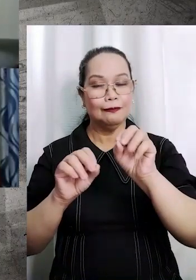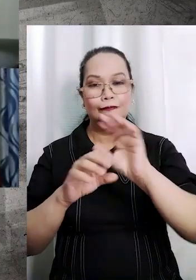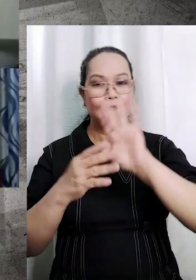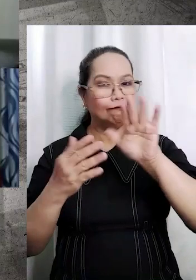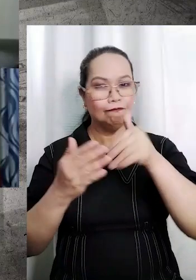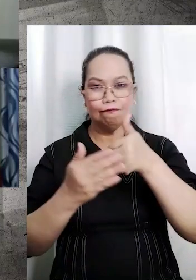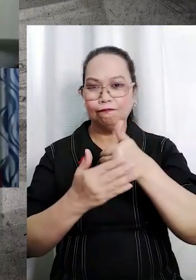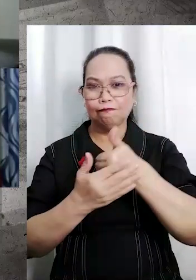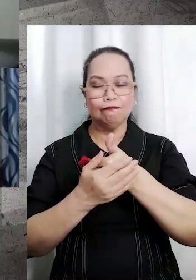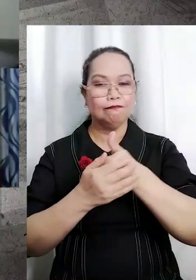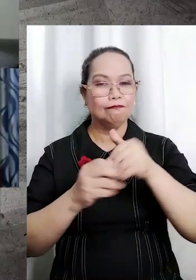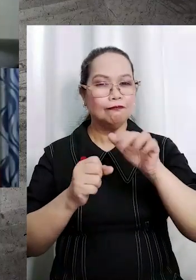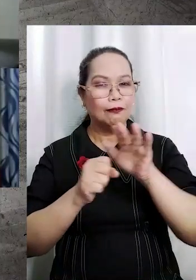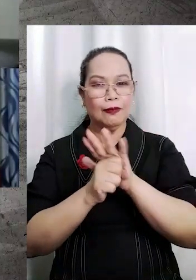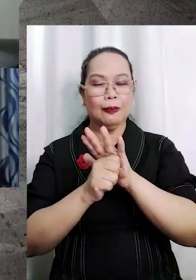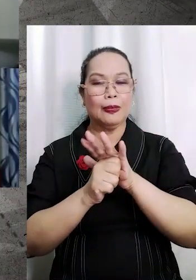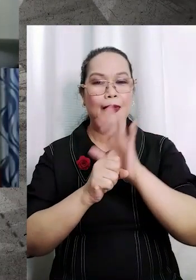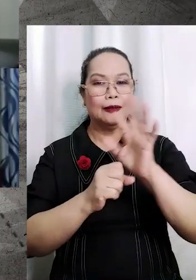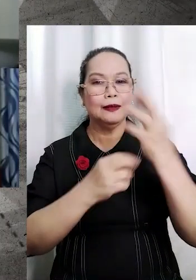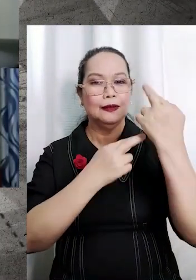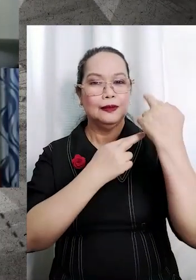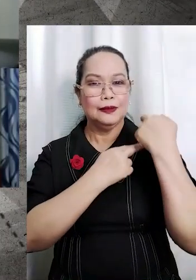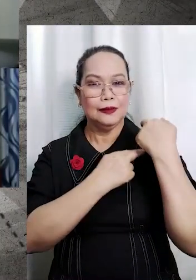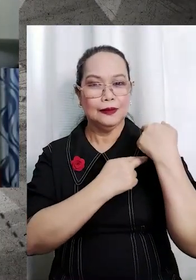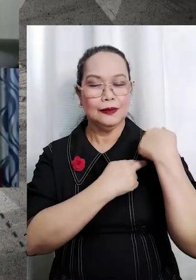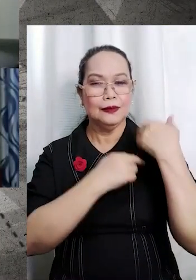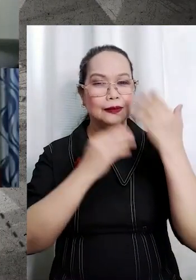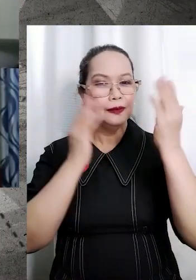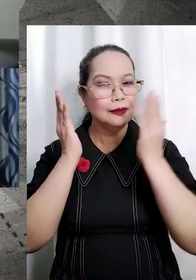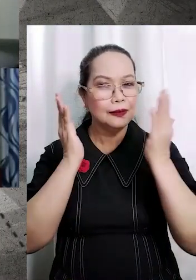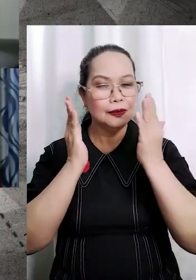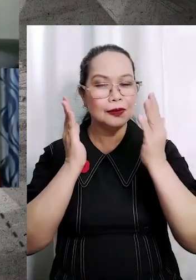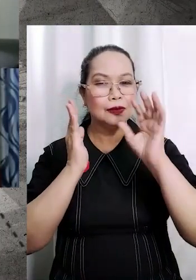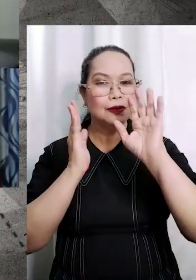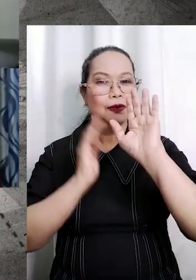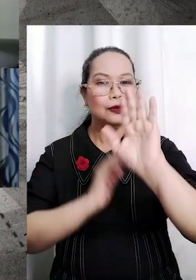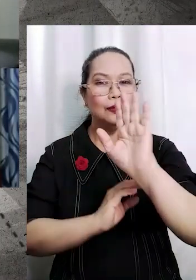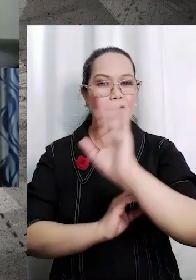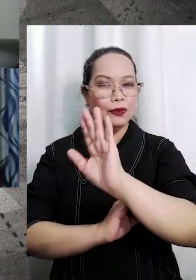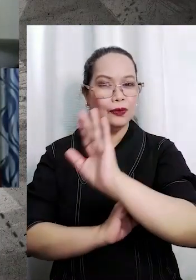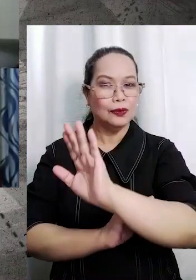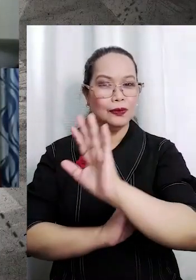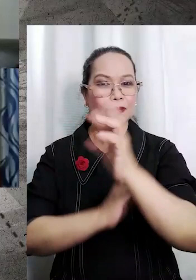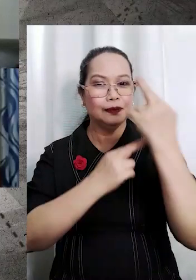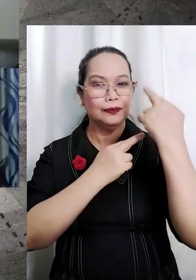gagampanan ninyo ng buong puso at pananalig at responsibilidad na nakaatang sa